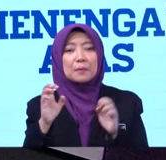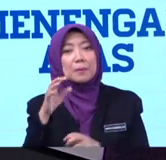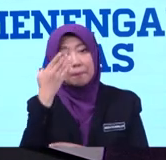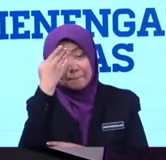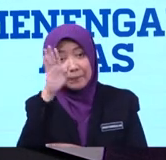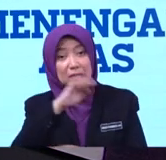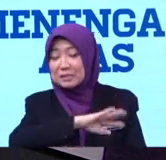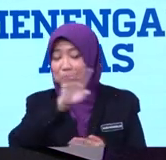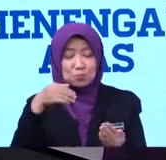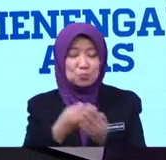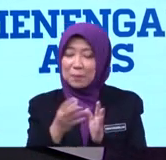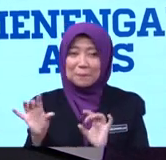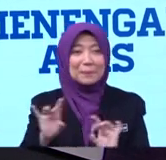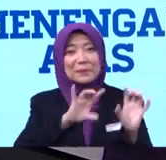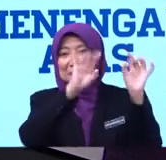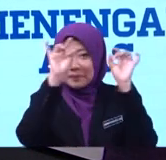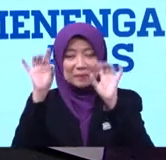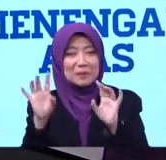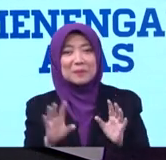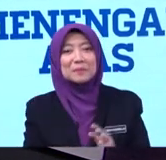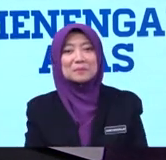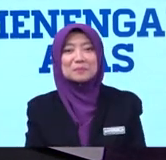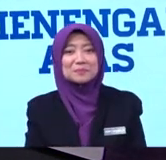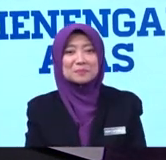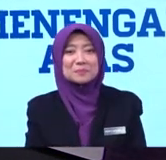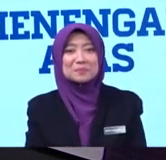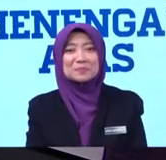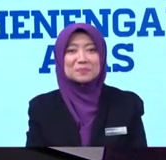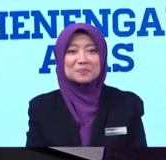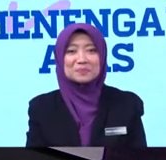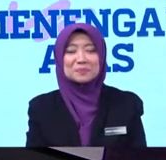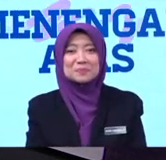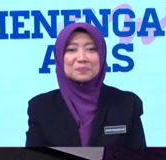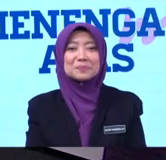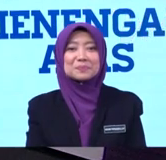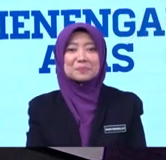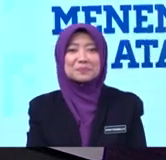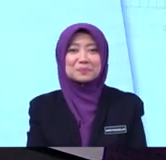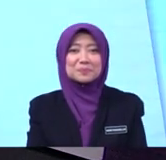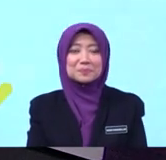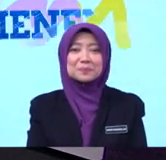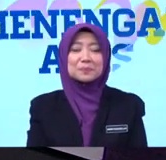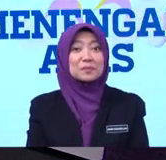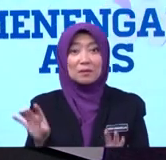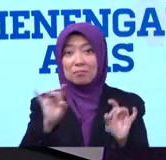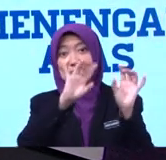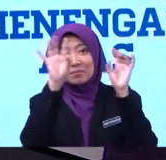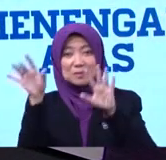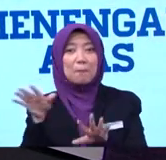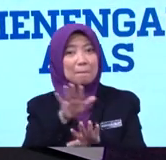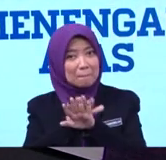hah Semua Bintang Kehidupan 1 2 3 4